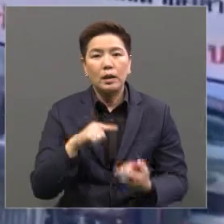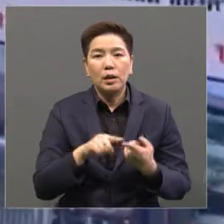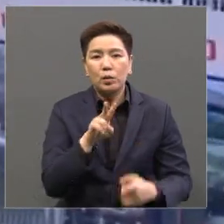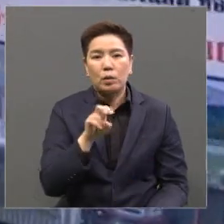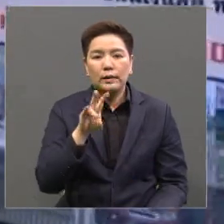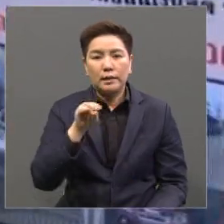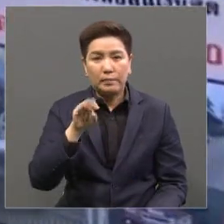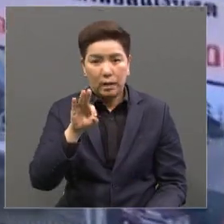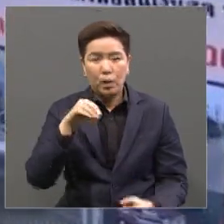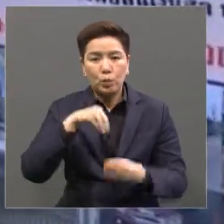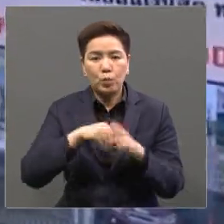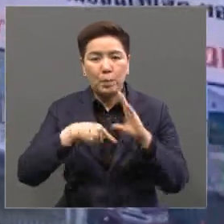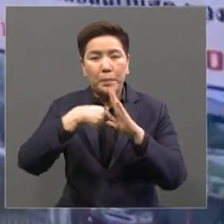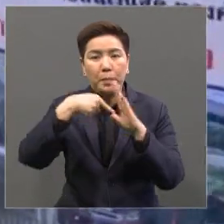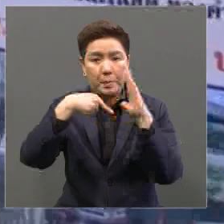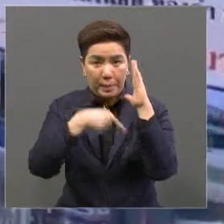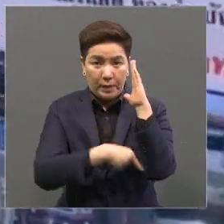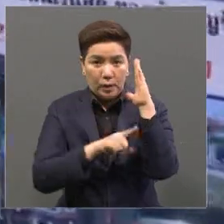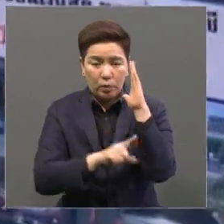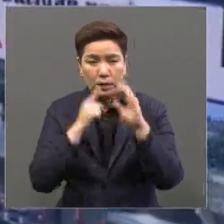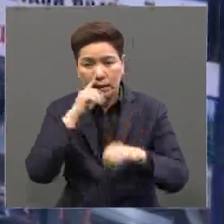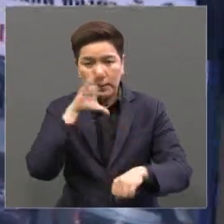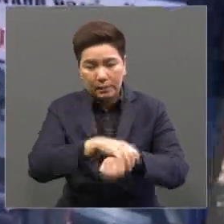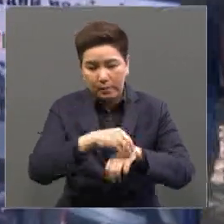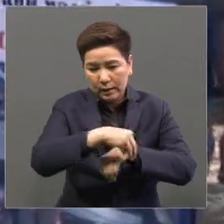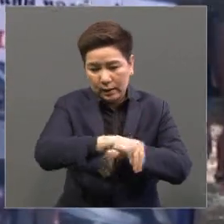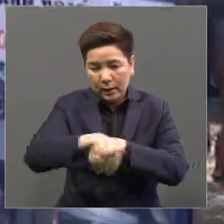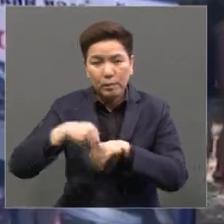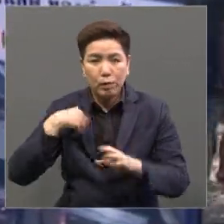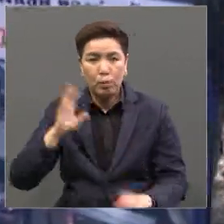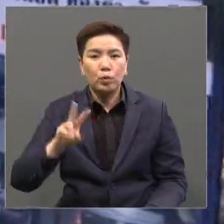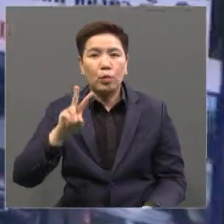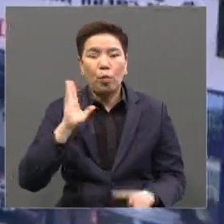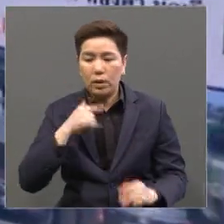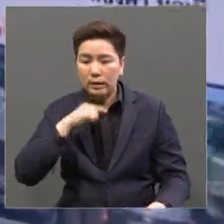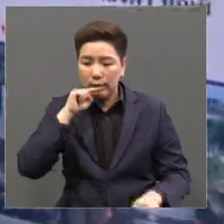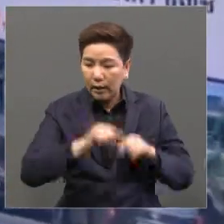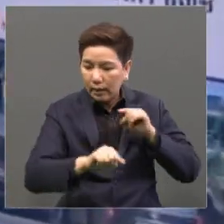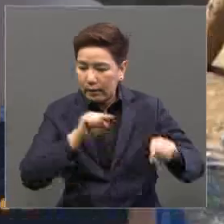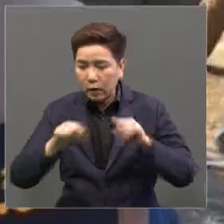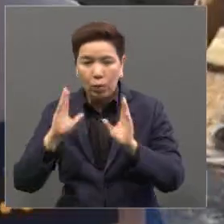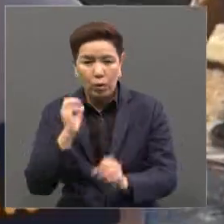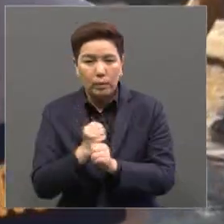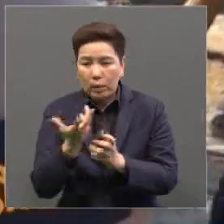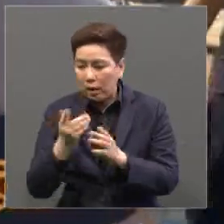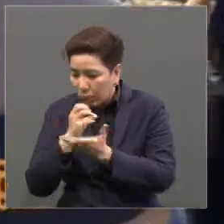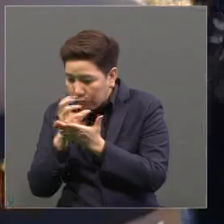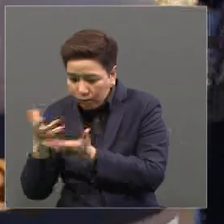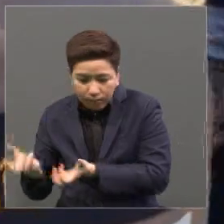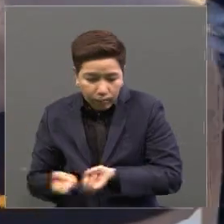กรัมในพื้นที่จังหวัดพัทลุงก่อนจะขยายผลออกหมายจับเครือข่ายเพิ่มอีก2คนเป็นผู้สั่งการกับคนที่ทำหน้าที่ส่งม